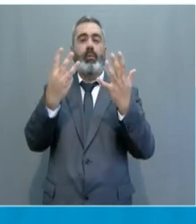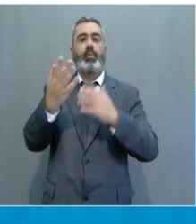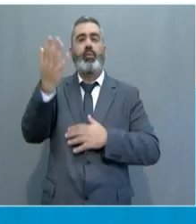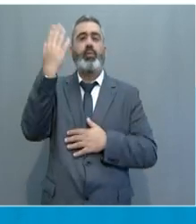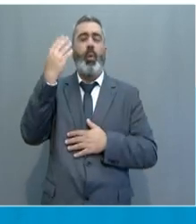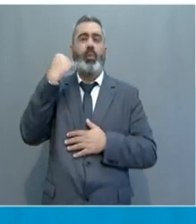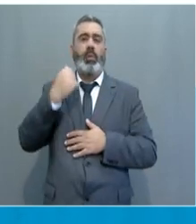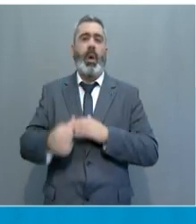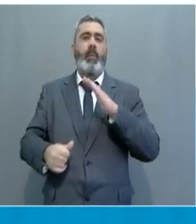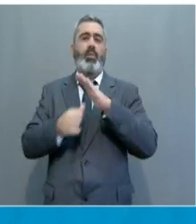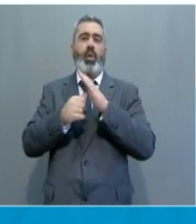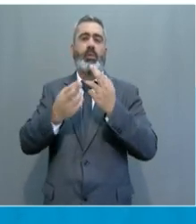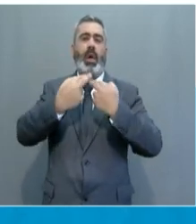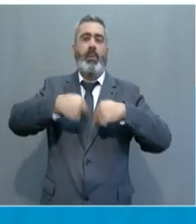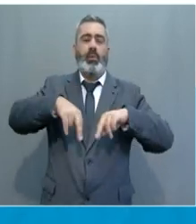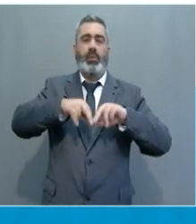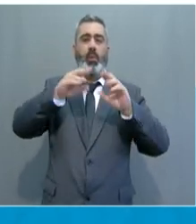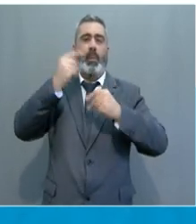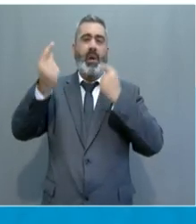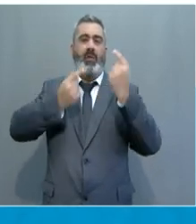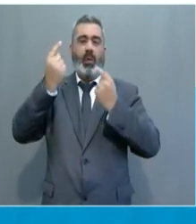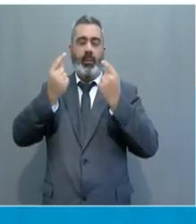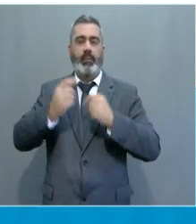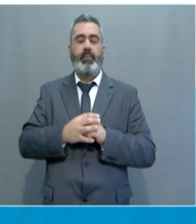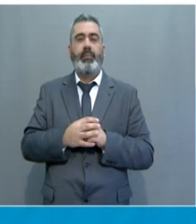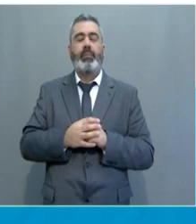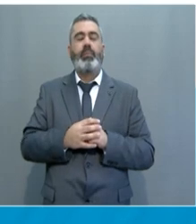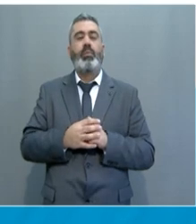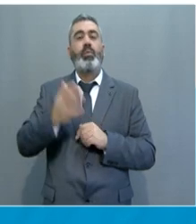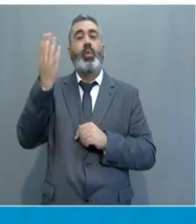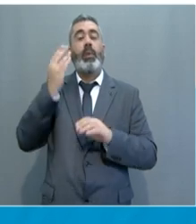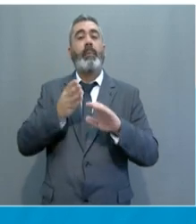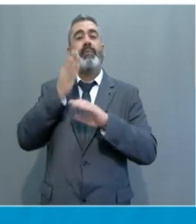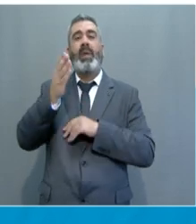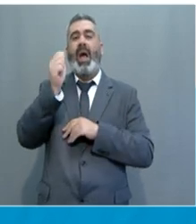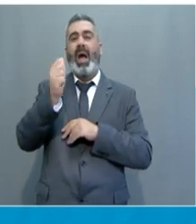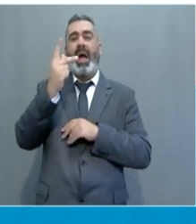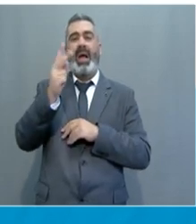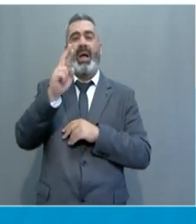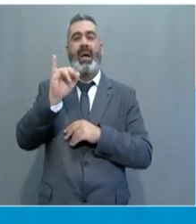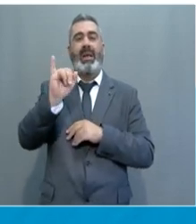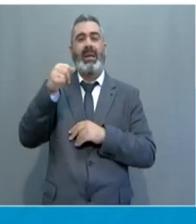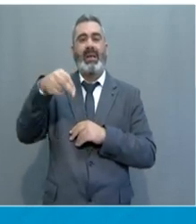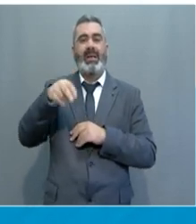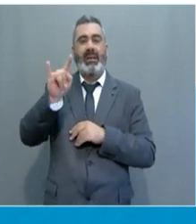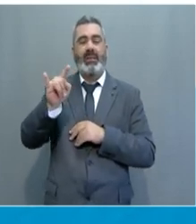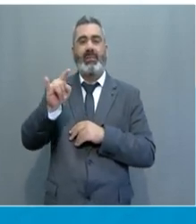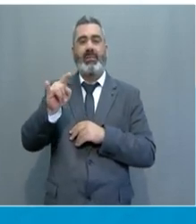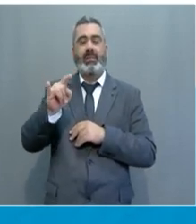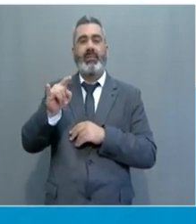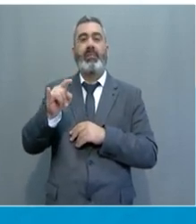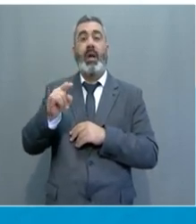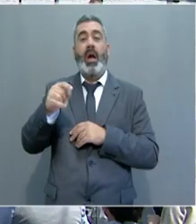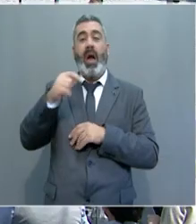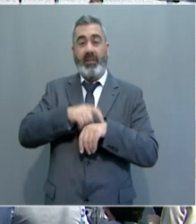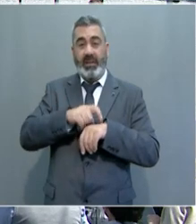τότε πρόεδρος της Επιτροπής Περιβάλλοντος. Και είχα επισκεφθεί την Ακρινή και έχουμε μαζί μας και